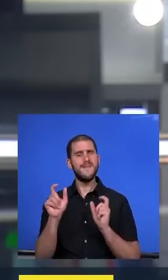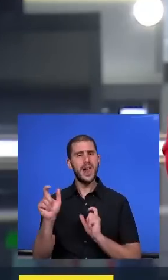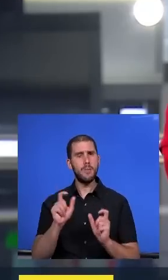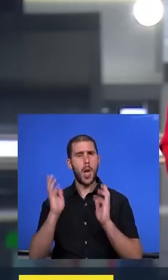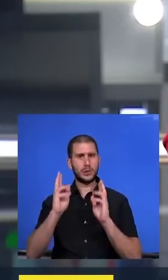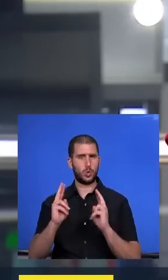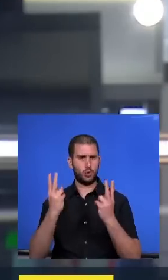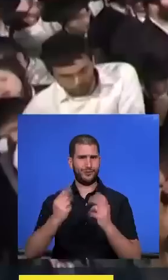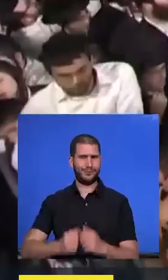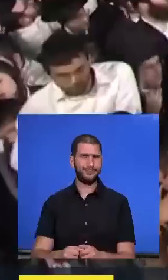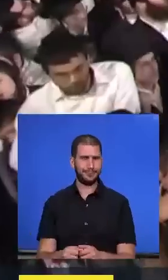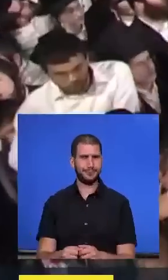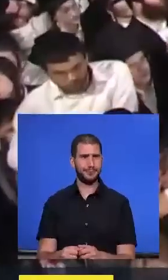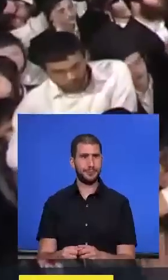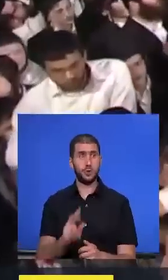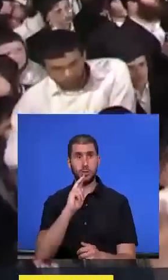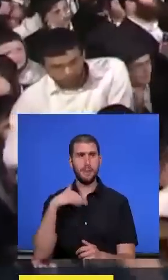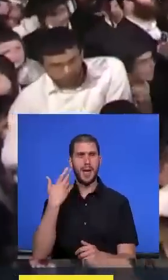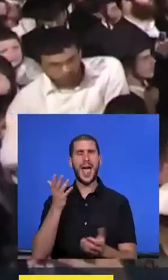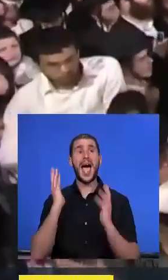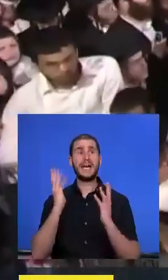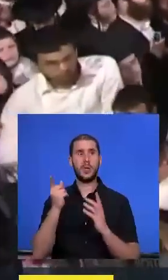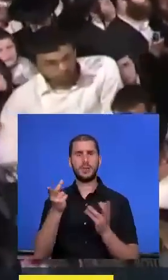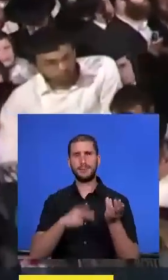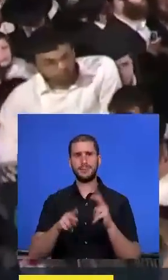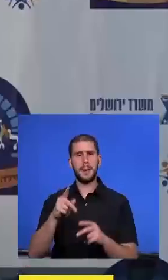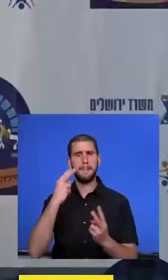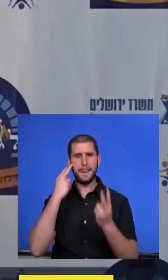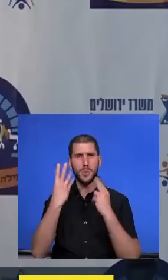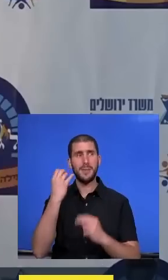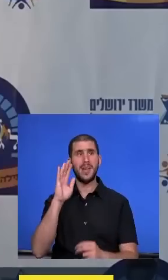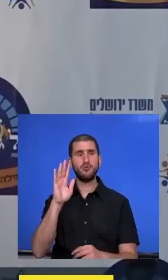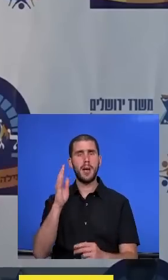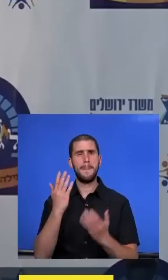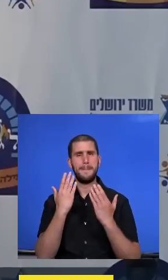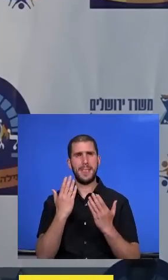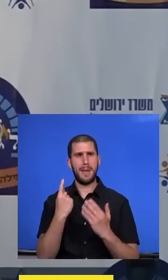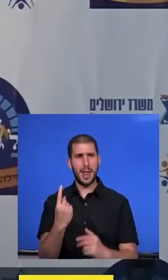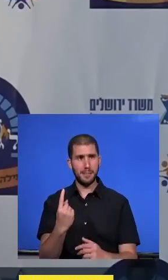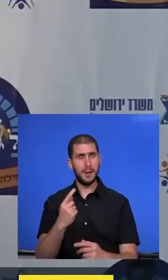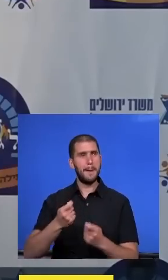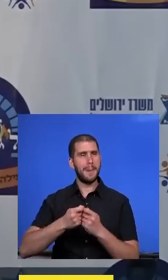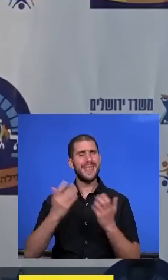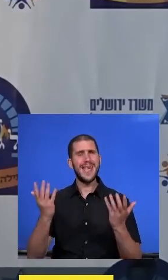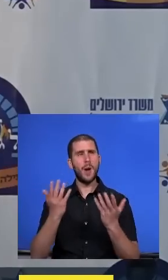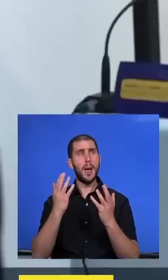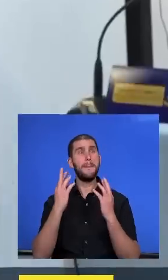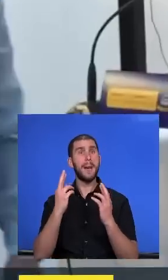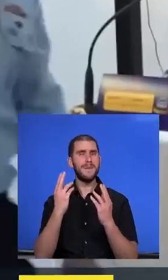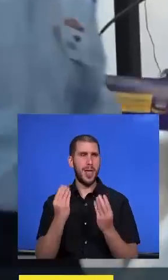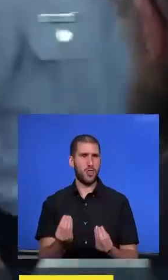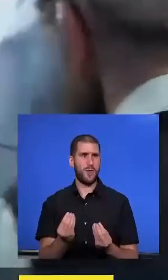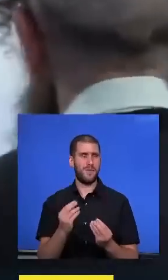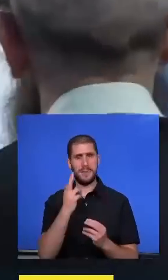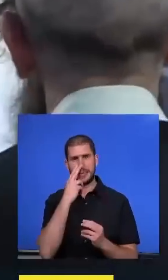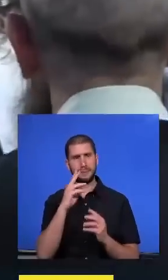נוסף. שנתיים אחרי האסון שבו נספו במירון 45 מתפללים, מארגני ההילולה מתפללים לטוב